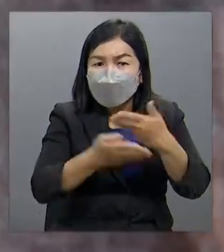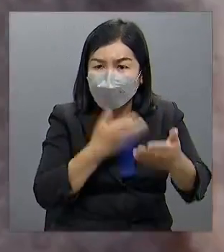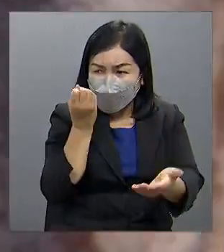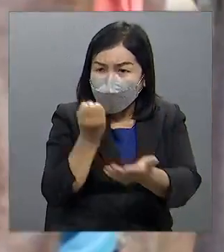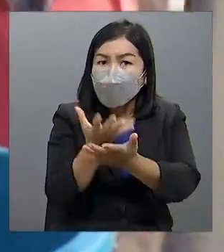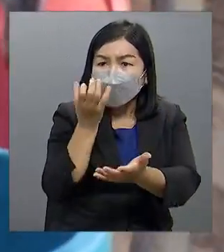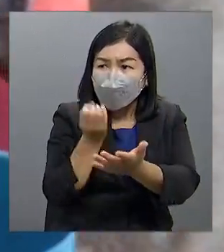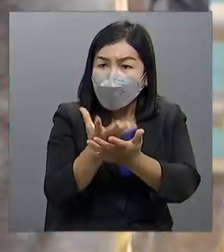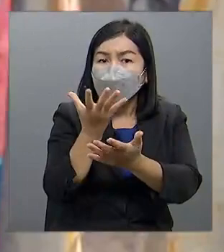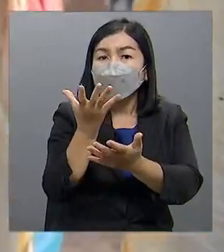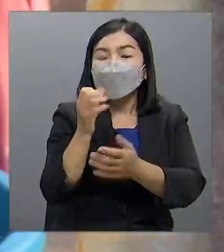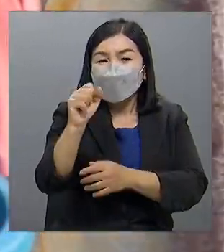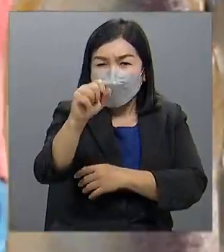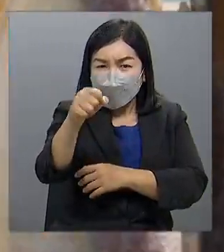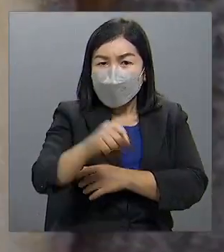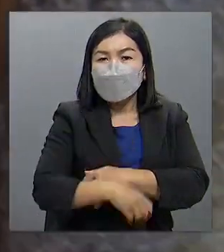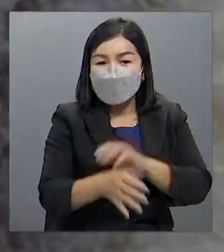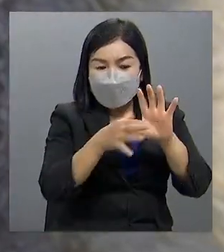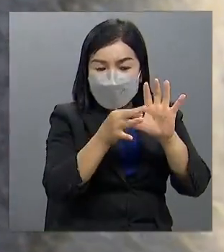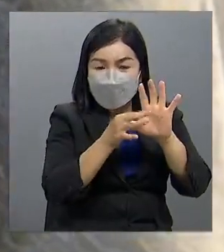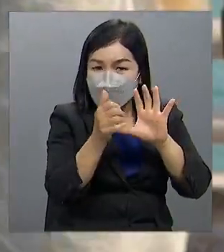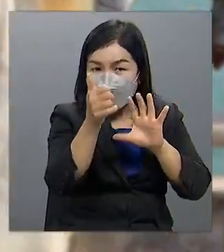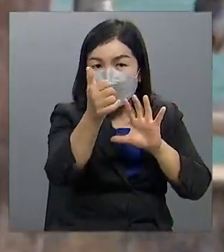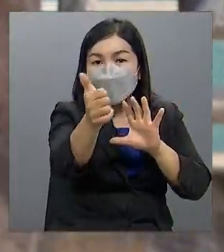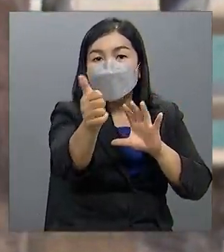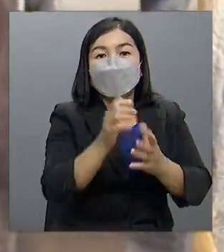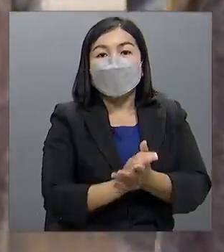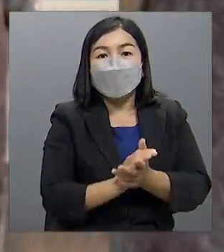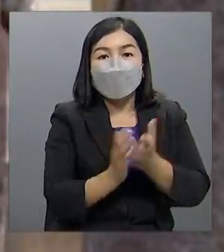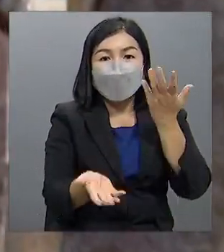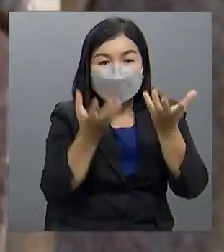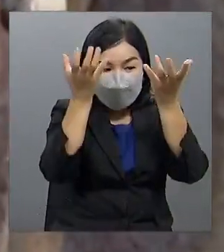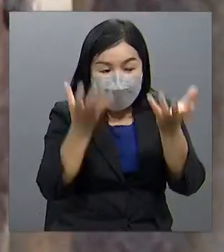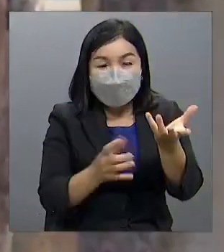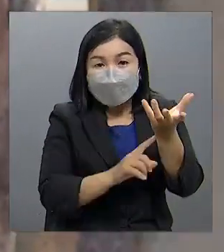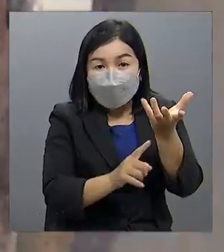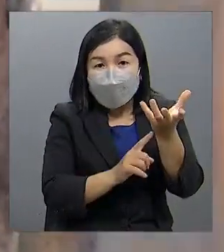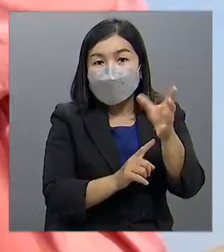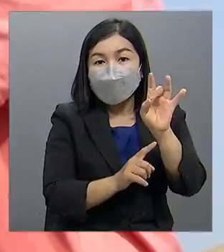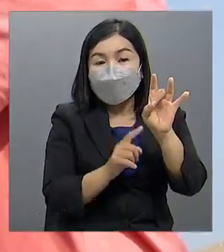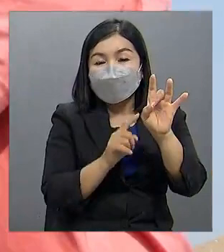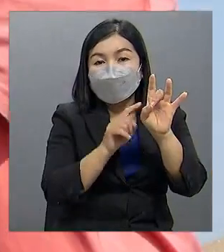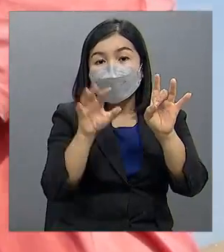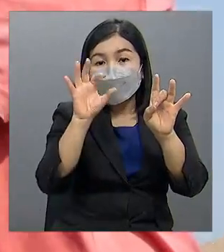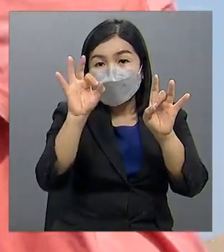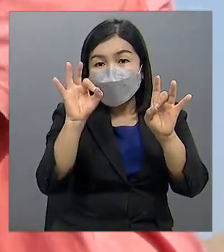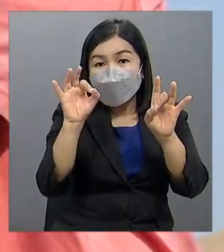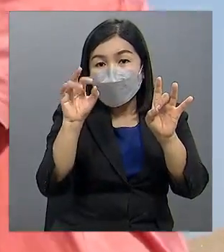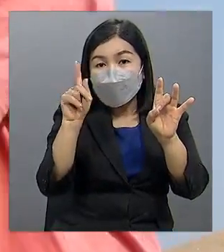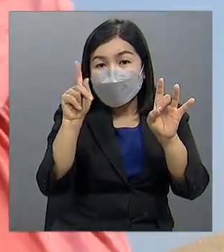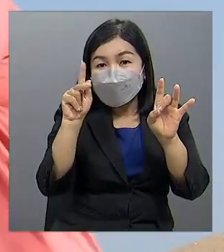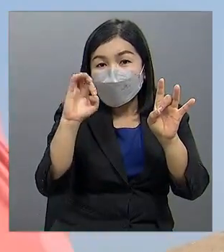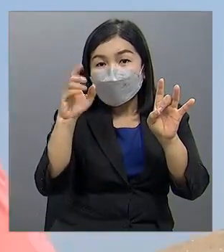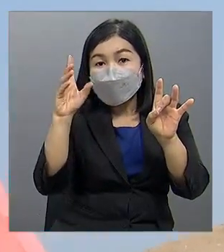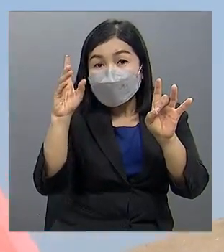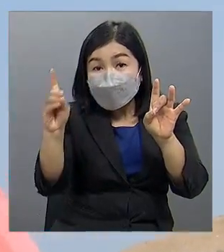ำหรับปลากุเลาที่นำมาใช้ก็จะเป็นปลากุเลาที่มีขนาด 7-9 ขีดนะครับนำปลากุเลาไปควักไส้และล้างให้สะอาดใส่เกลือเม็ดในท้องป